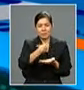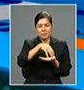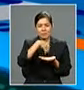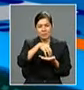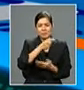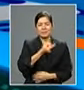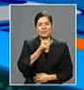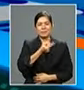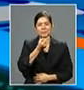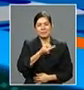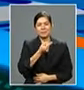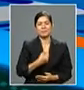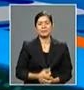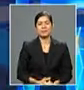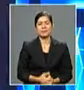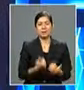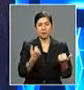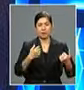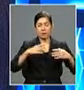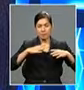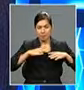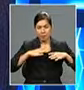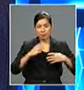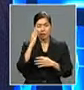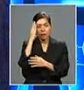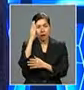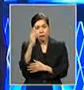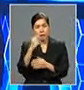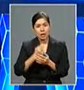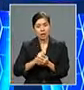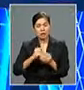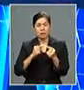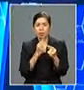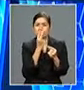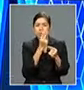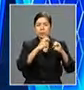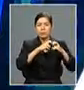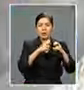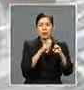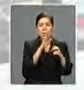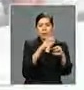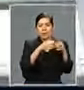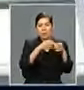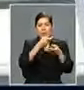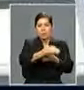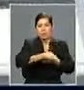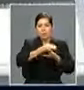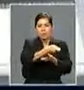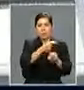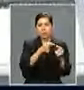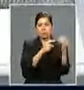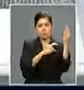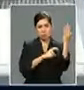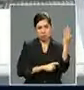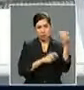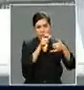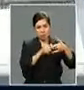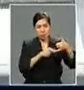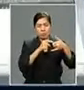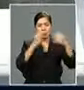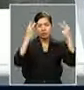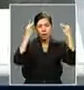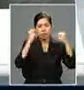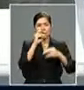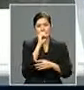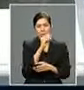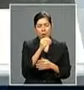ครับพี่จ้อครับ เราพักกันทุ่เดียวค่ะช่วงหน้ากลับมาติดตามปัญหาของเกษตรกรชาวสวนยางค่ะนายกรัฐมนตรีออกมาขู่นะคะจ